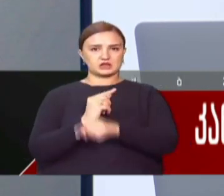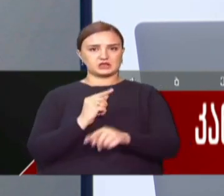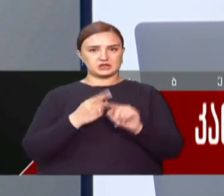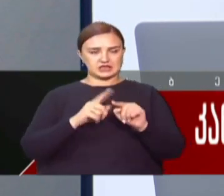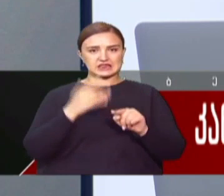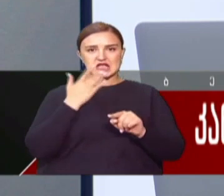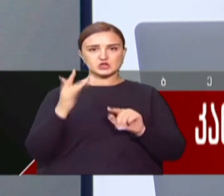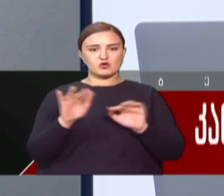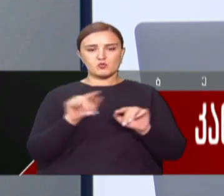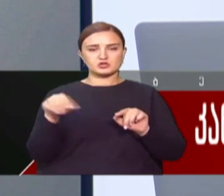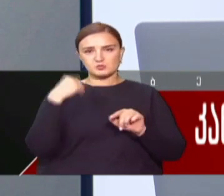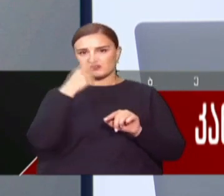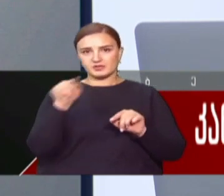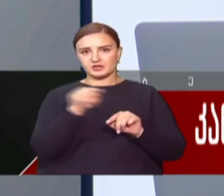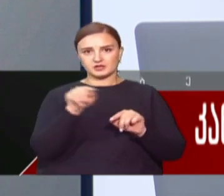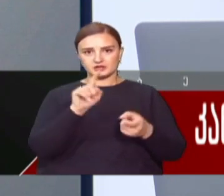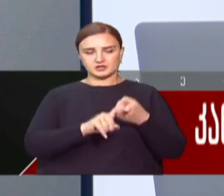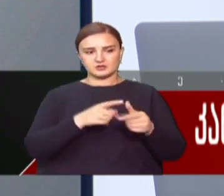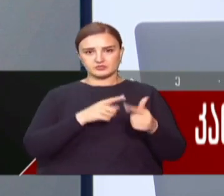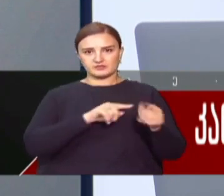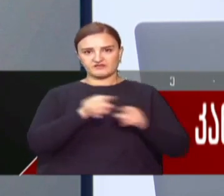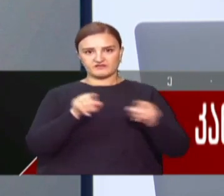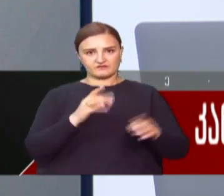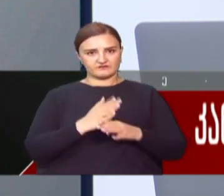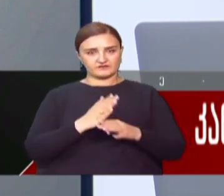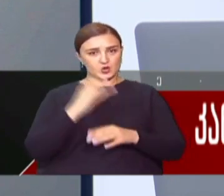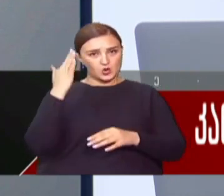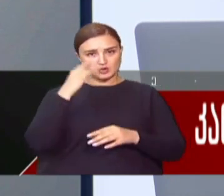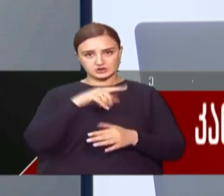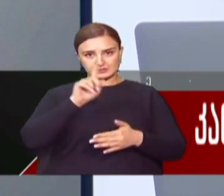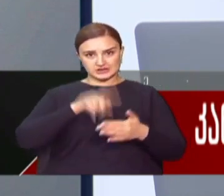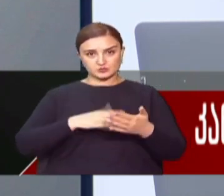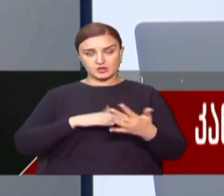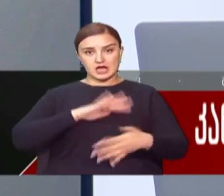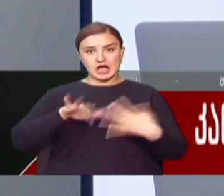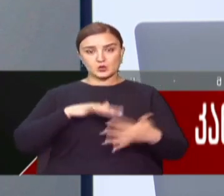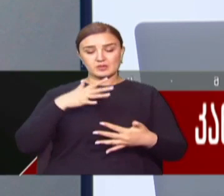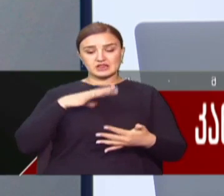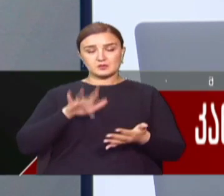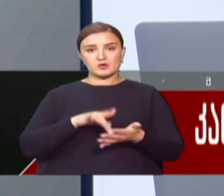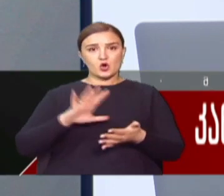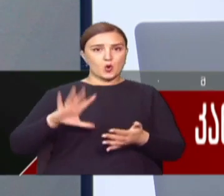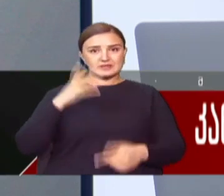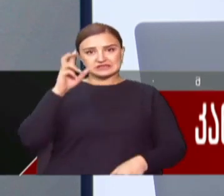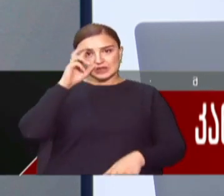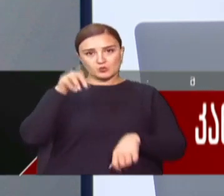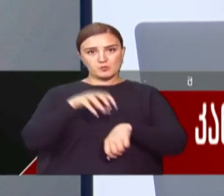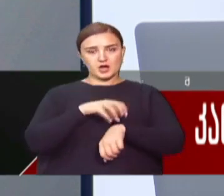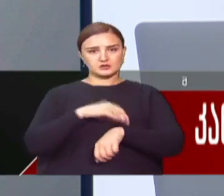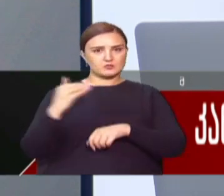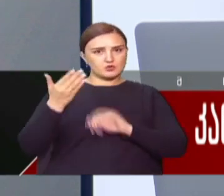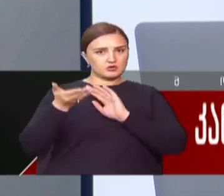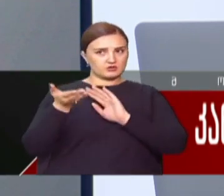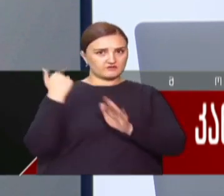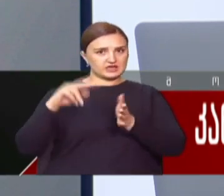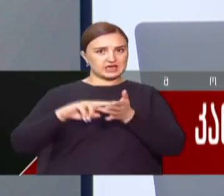stand da ahloe buli ramdeni me piri haps da sa helebuli. Martoli gundi darts unebuli arom are uloba Pilișii copilii s-a chelit suplebo partia gegmavsta zala